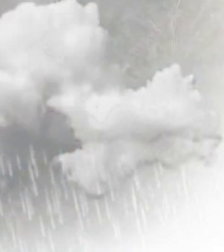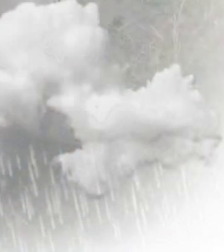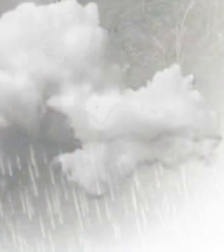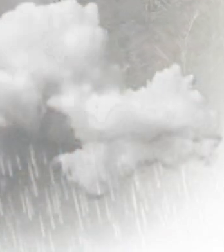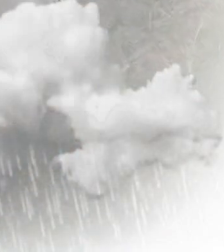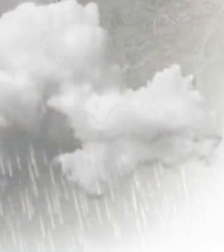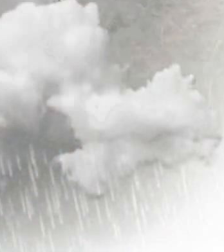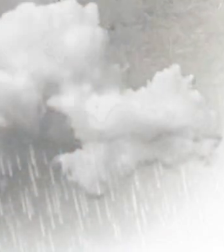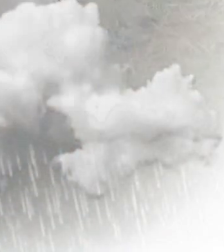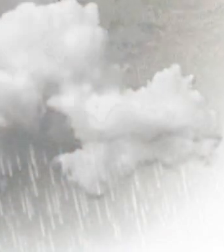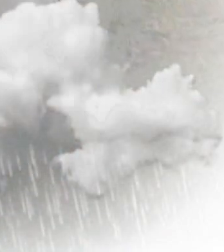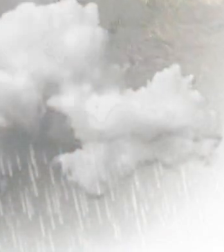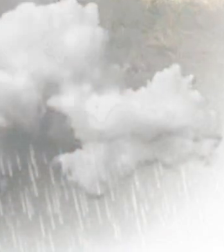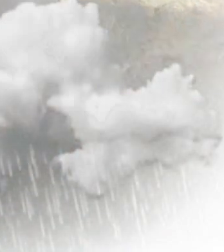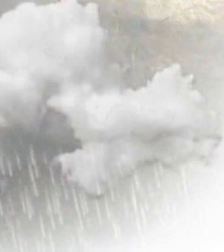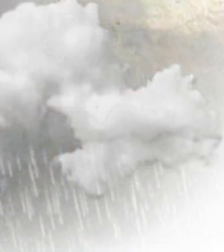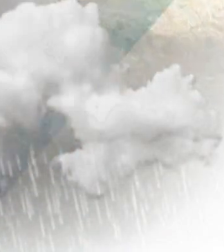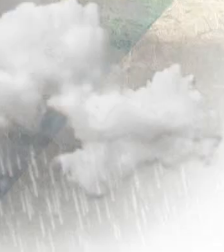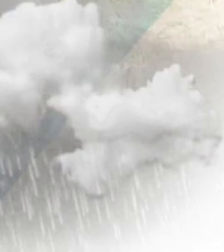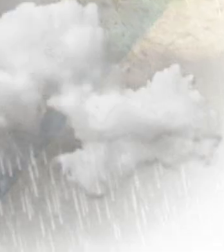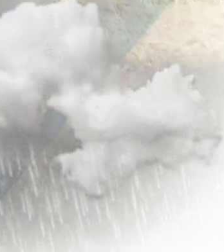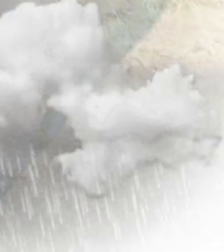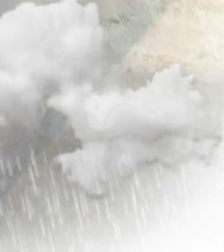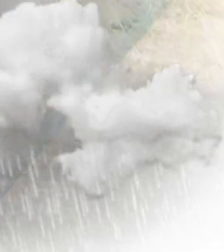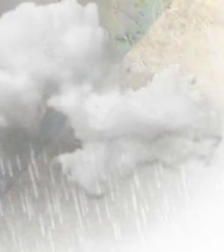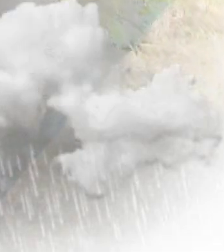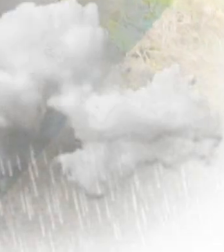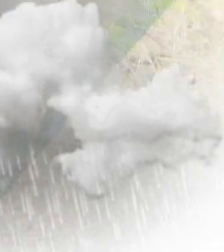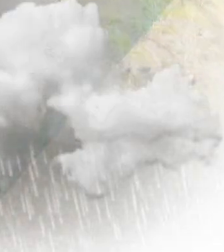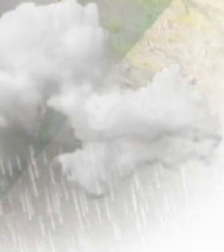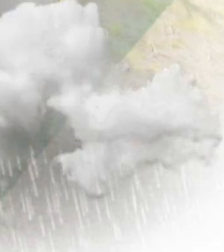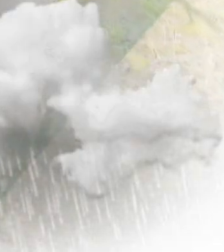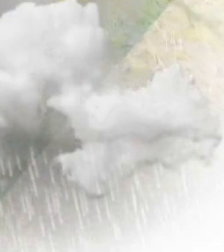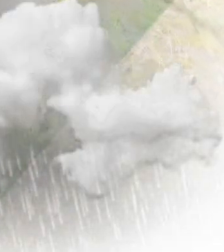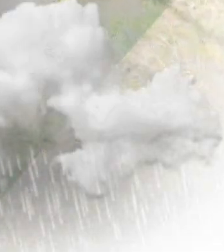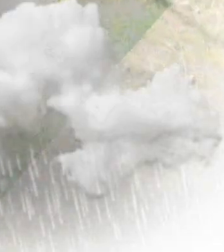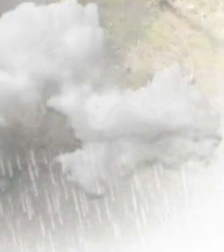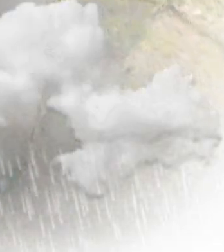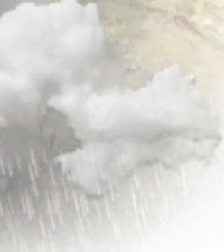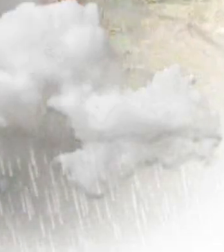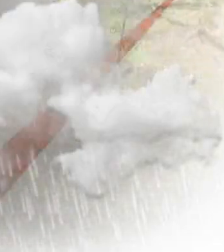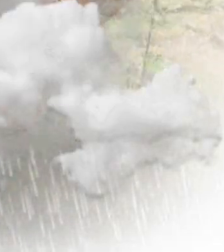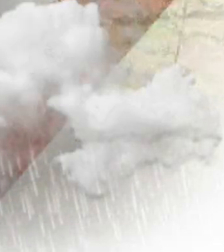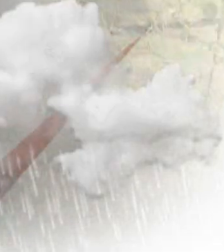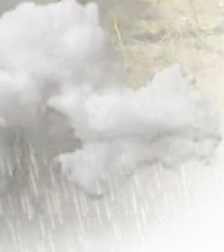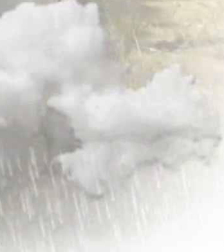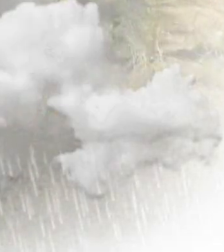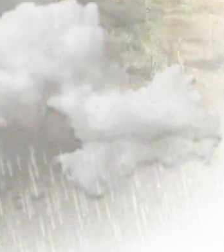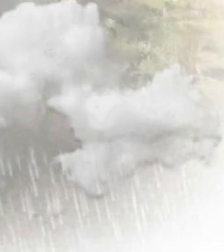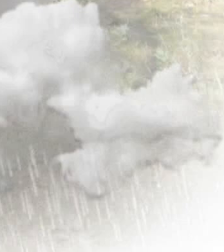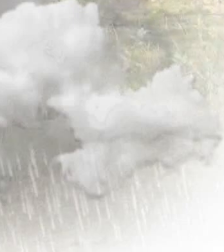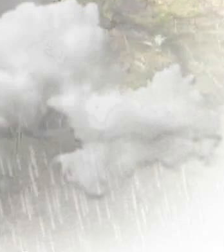не и у и и островце коля 16 градусов тепла ранец ай да плюс 22 днем и до плюс